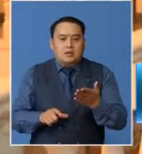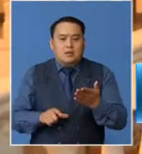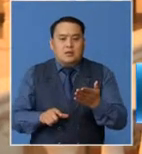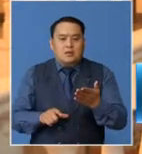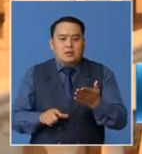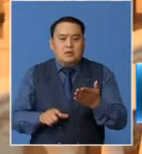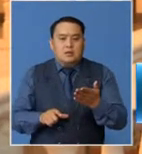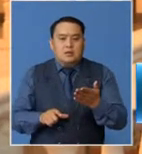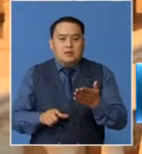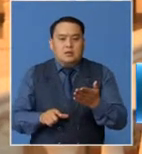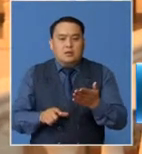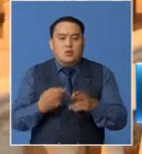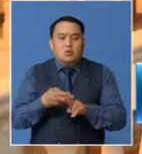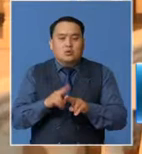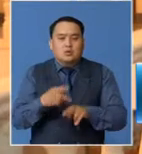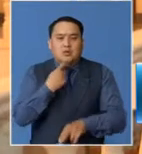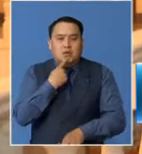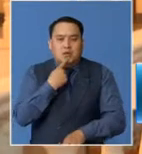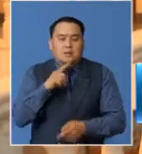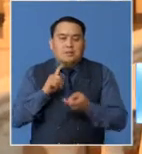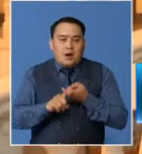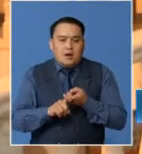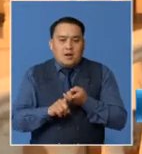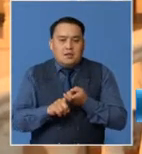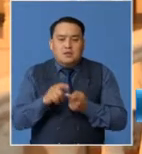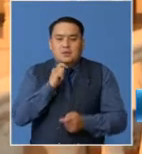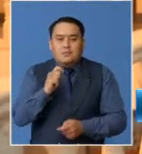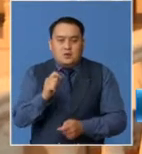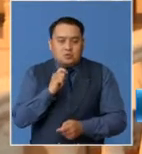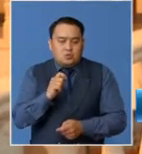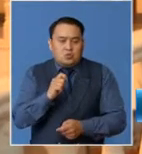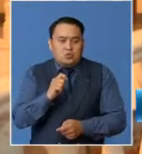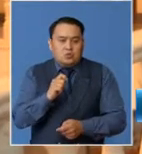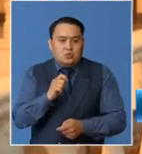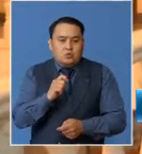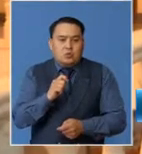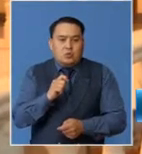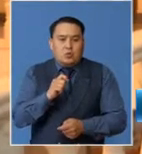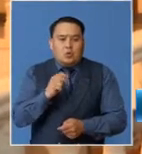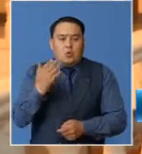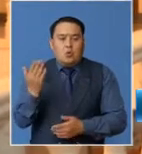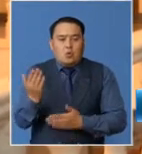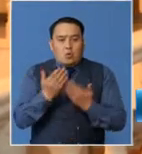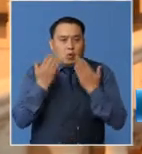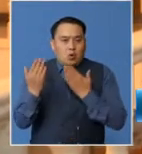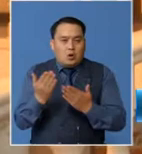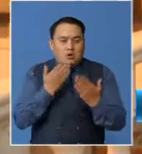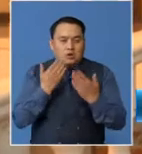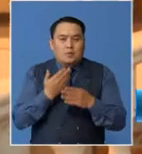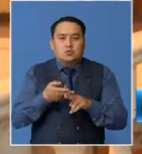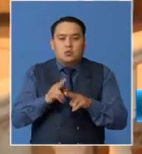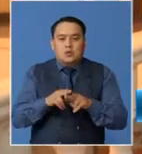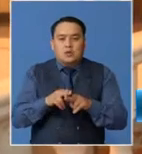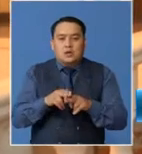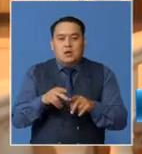ағамыздың жаңағы осы тілге қатысты берген сұхбаттарын оқыдым және солардан үзінді